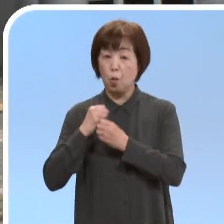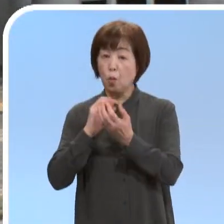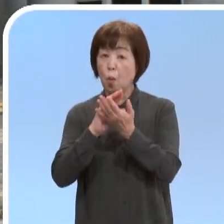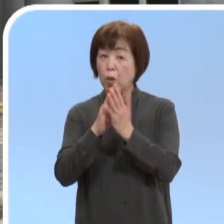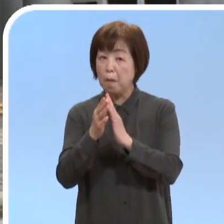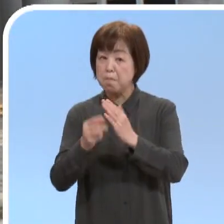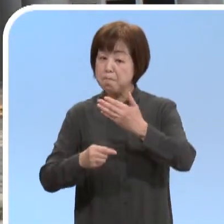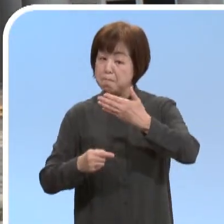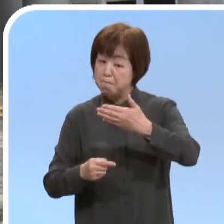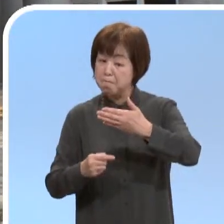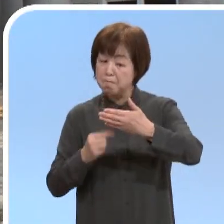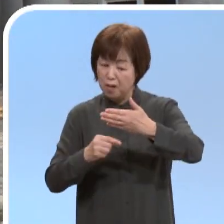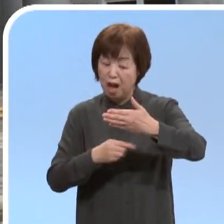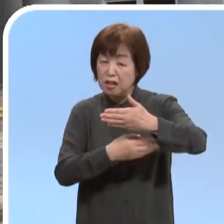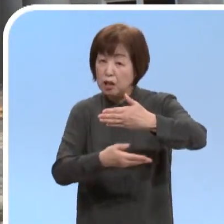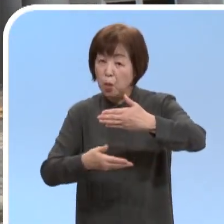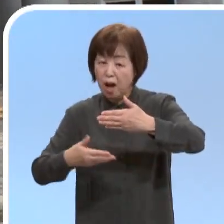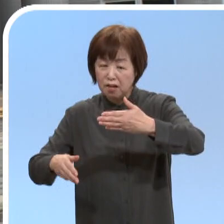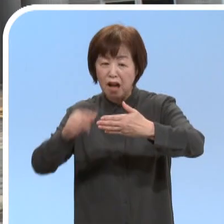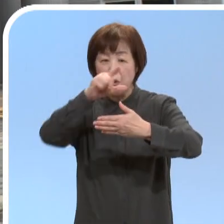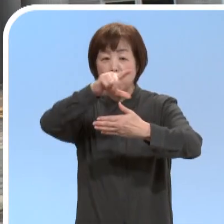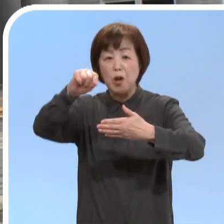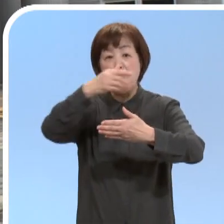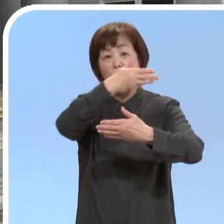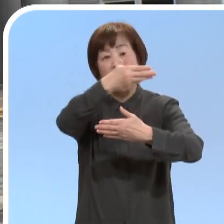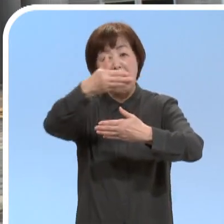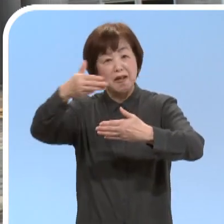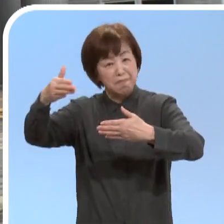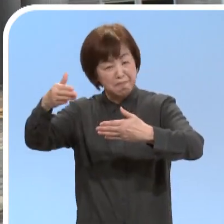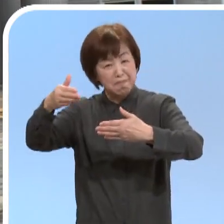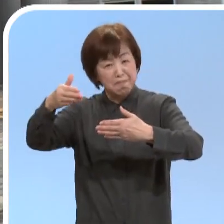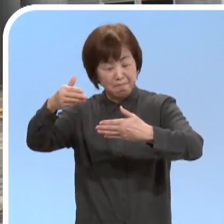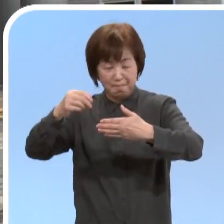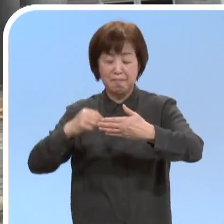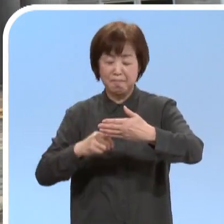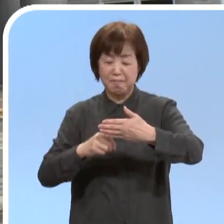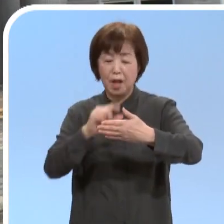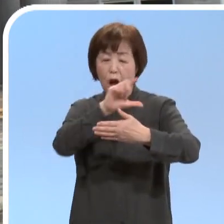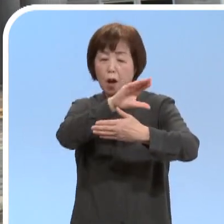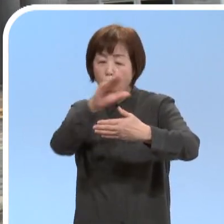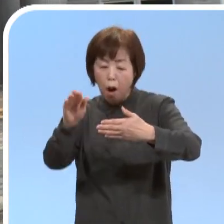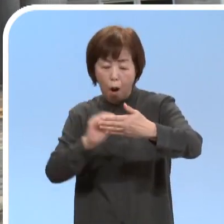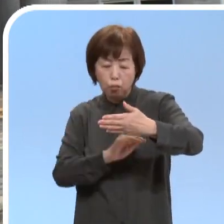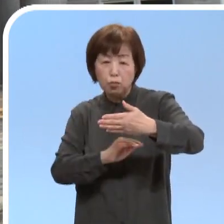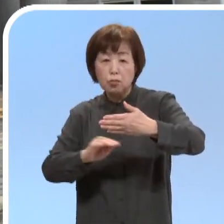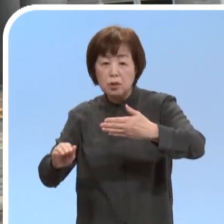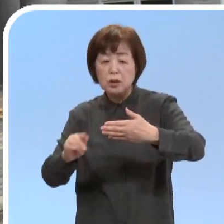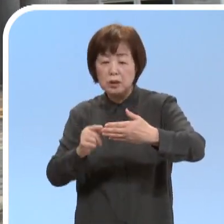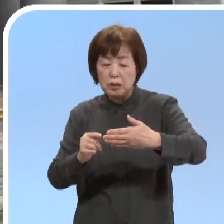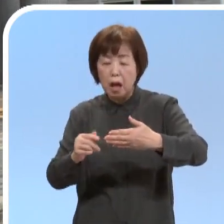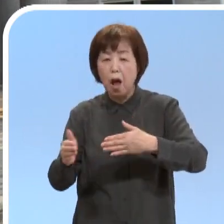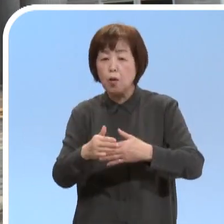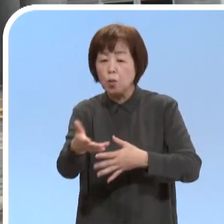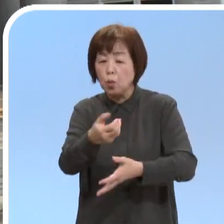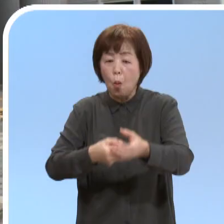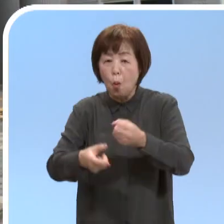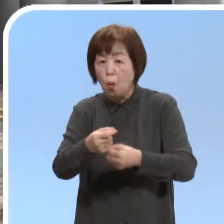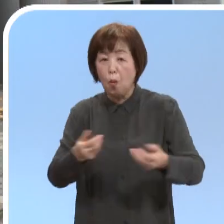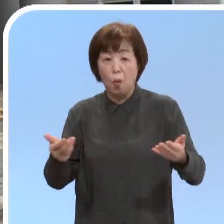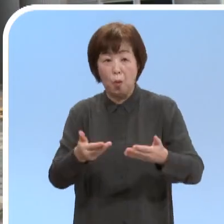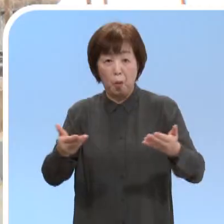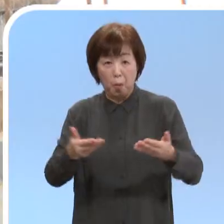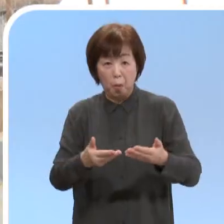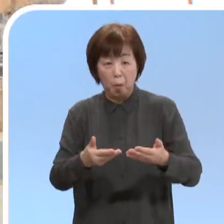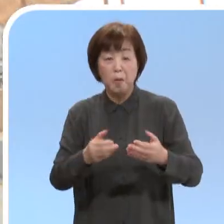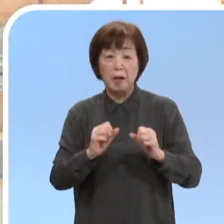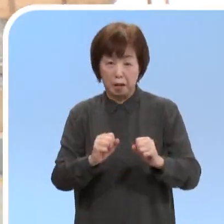兵庫県は瀬戸内会と日本会両方に面してまして各地で盛に漁業が行われているん